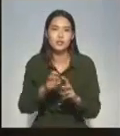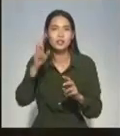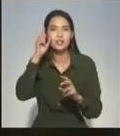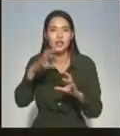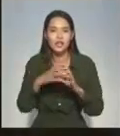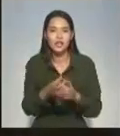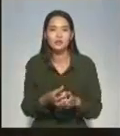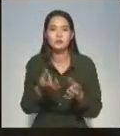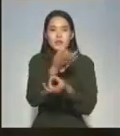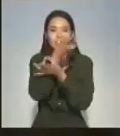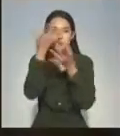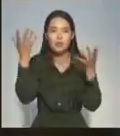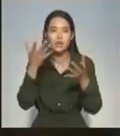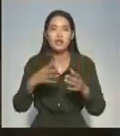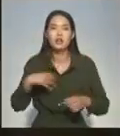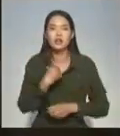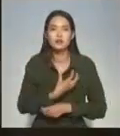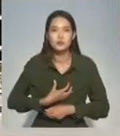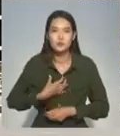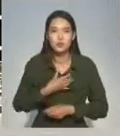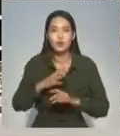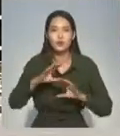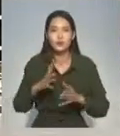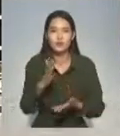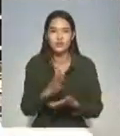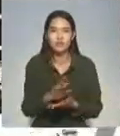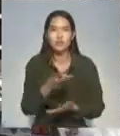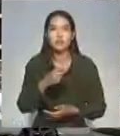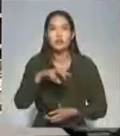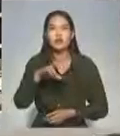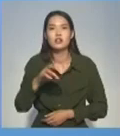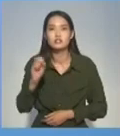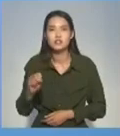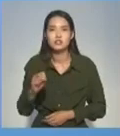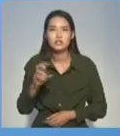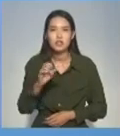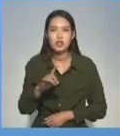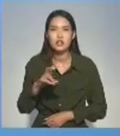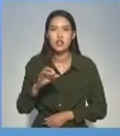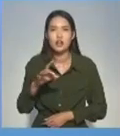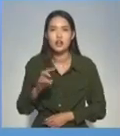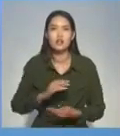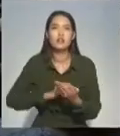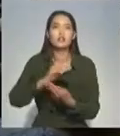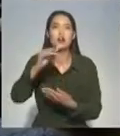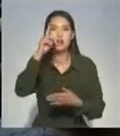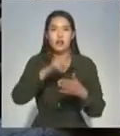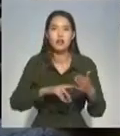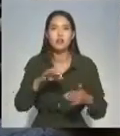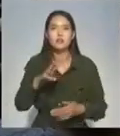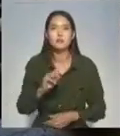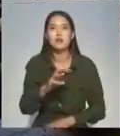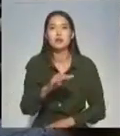тарих пен мәдениет үшін маңызды оқиға. Мәулен Әшімбаев Әл-Азхардың жоғарғы имамы Шейх